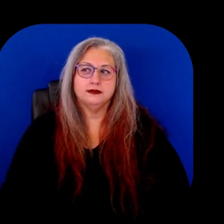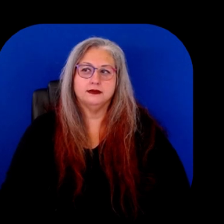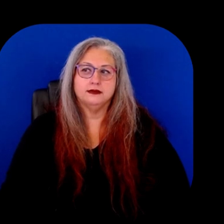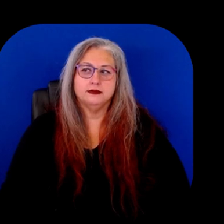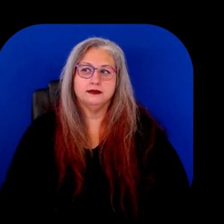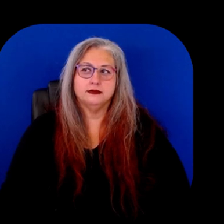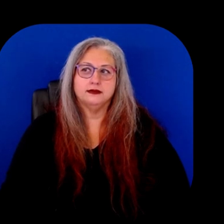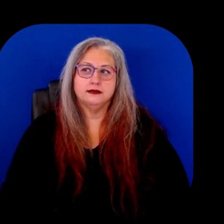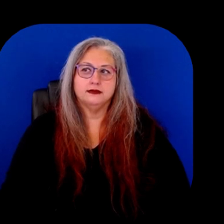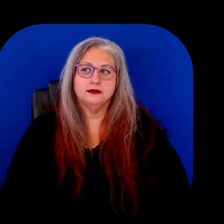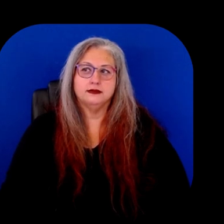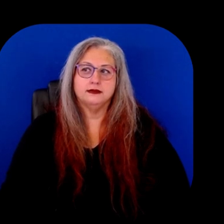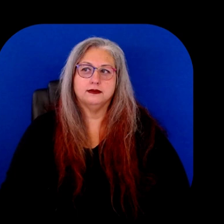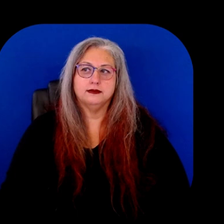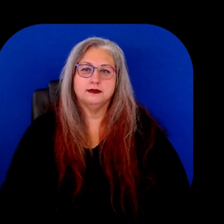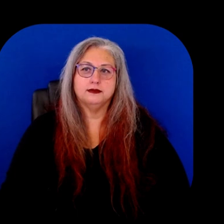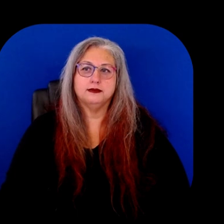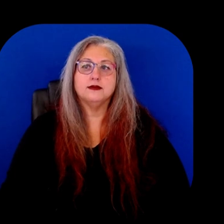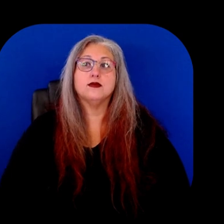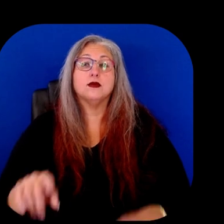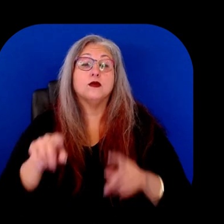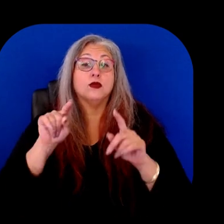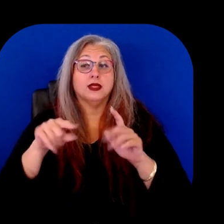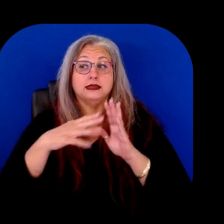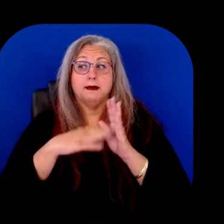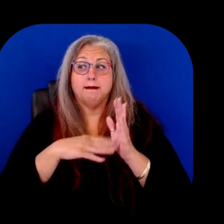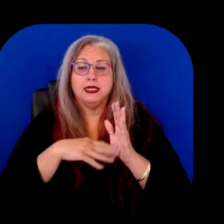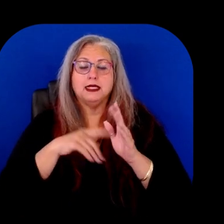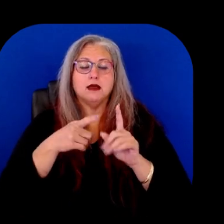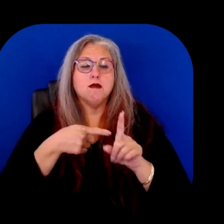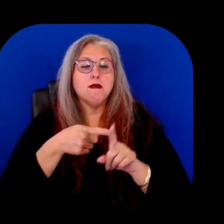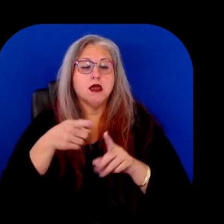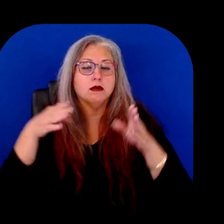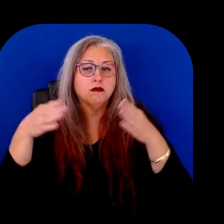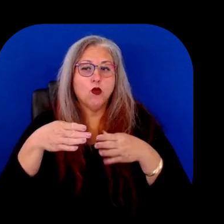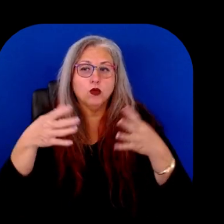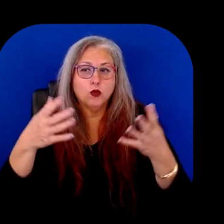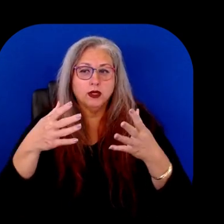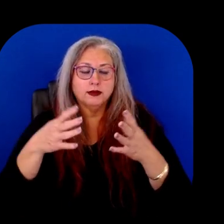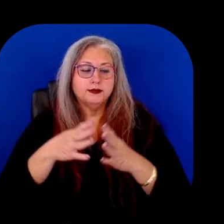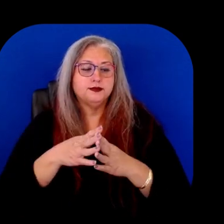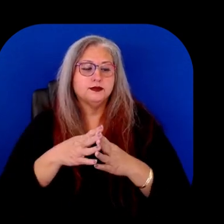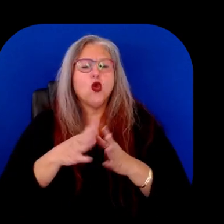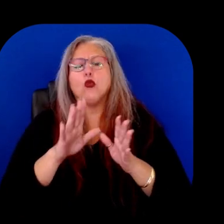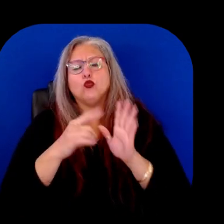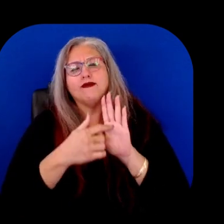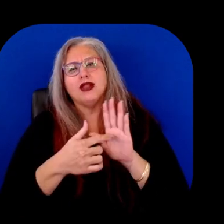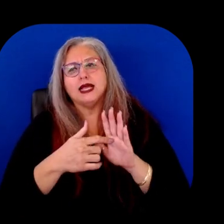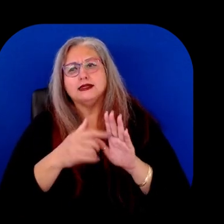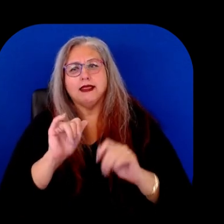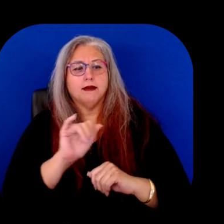Okay. This painting mainly focuses, reflects